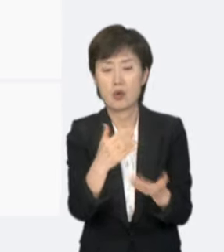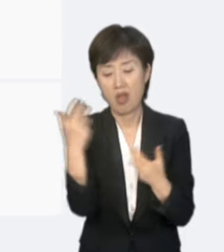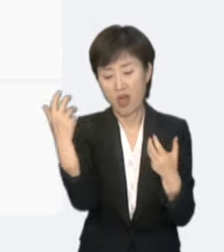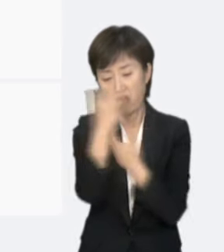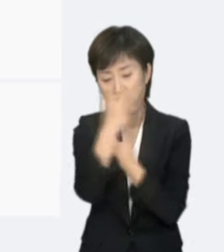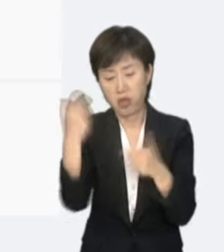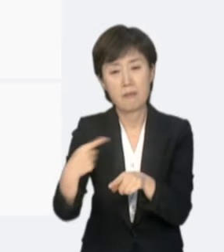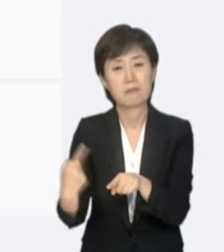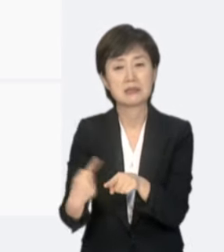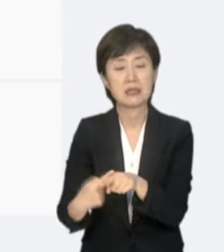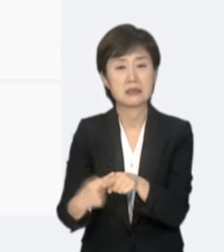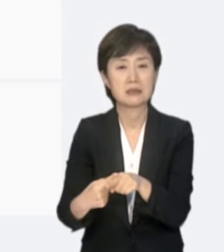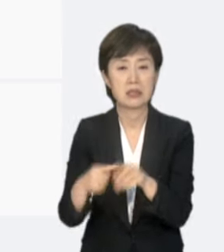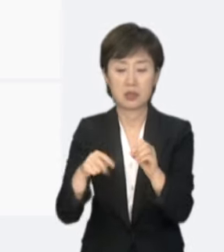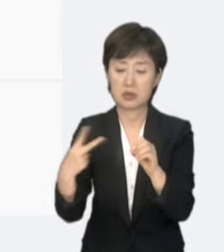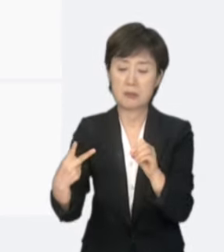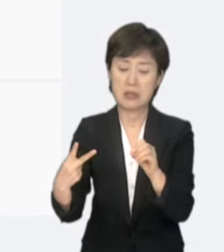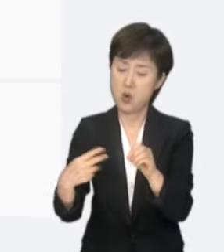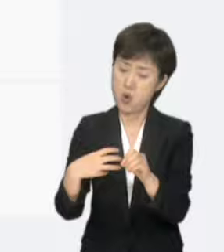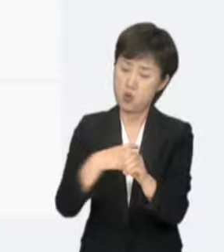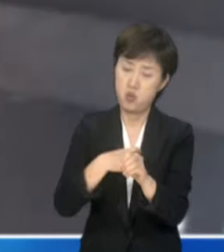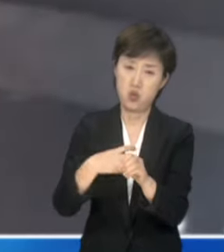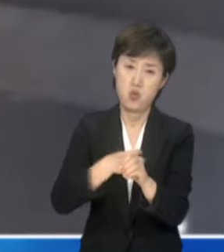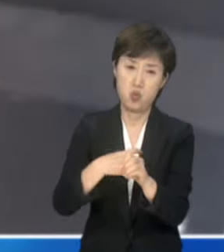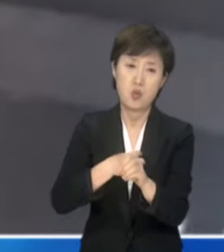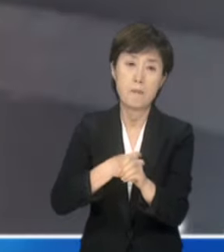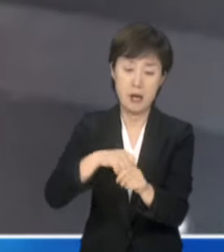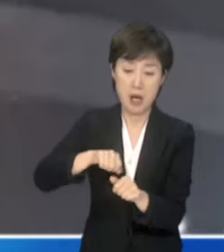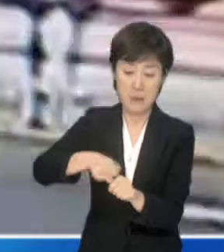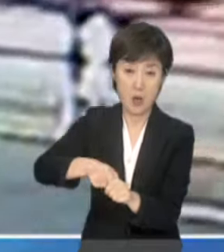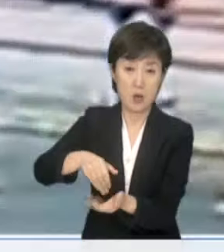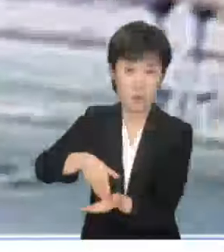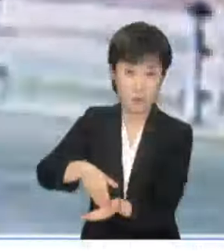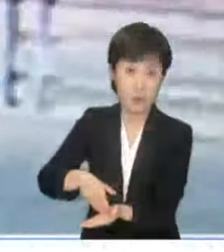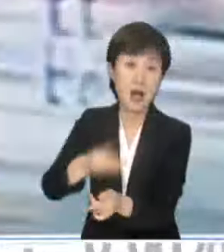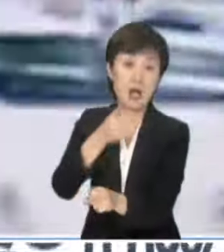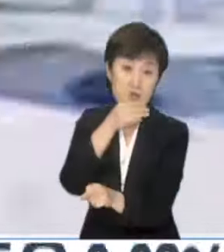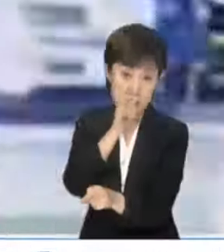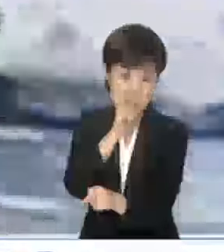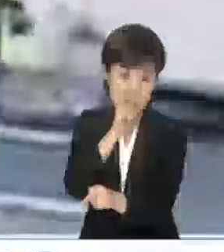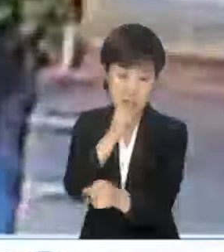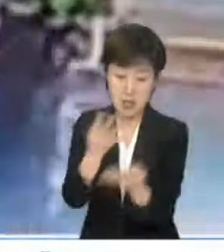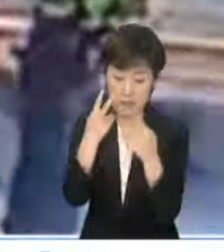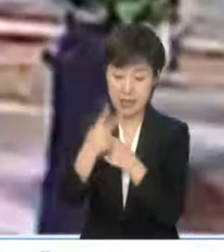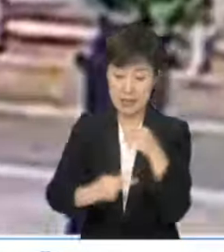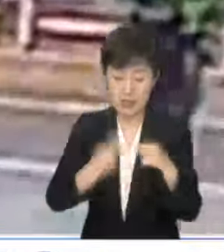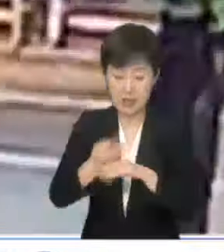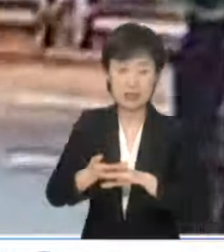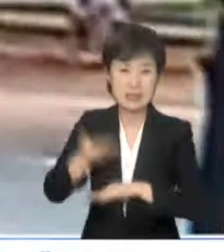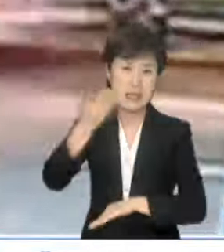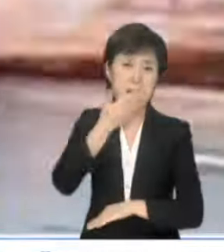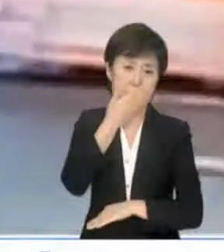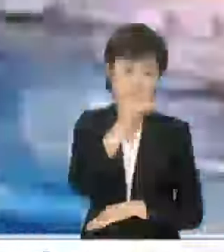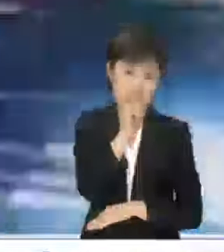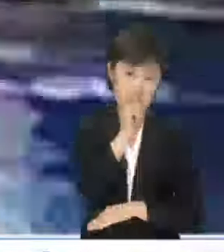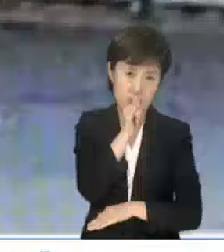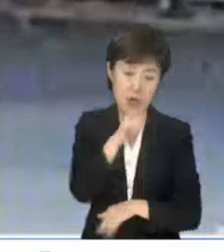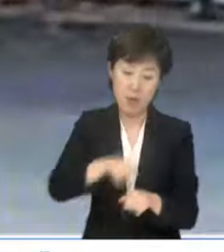많이 먹었기 때문에 위험성이 더 증가한다라고 보고 법정형이 더 높죠. 2년 이상, 5년 이하, 2천만 원